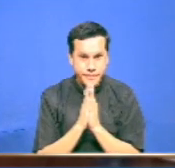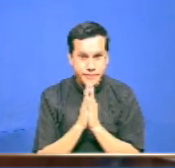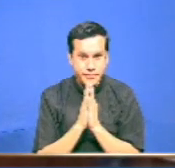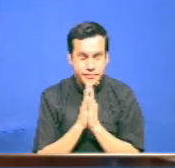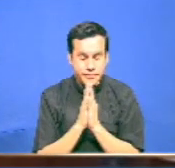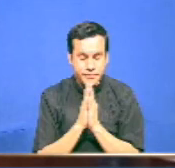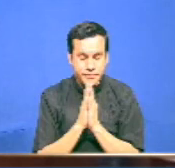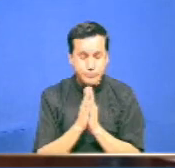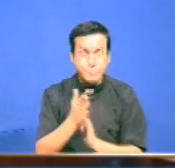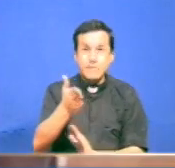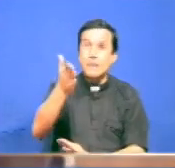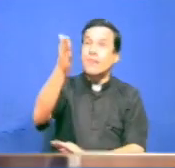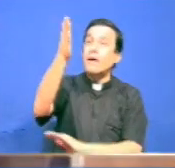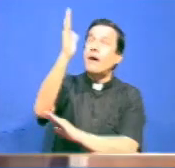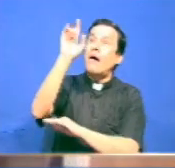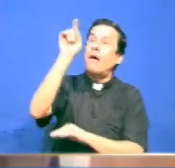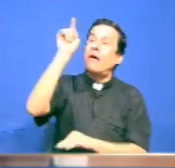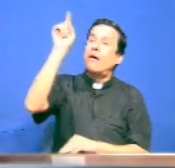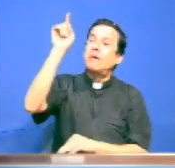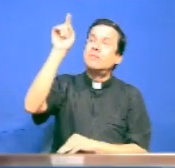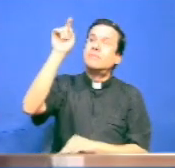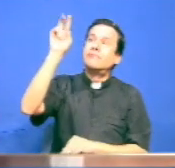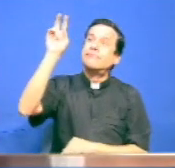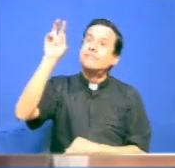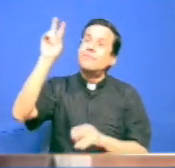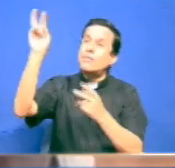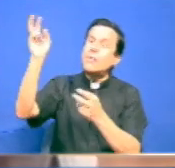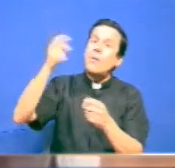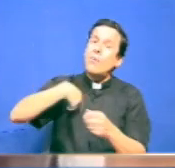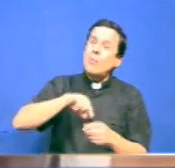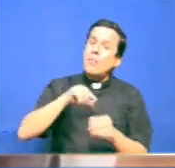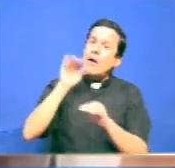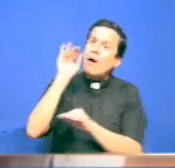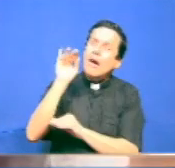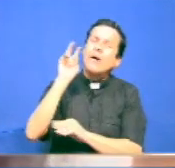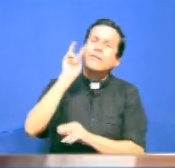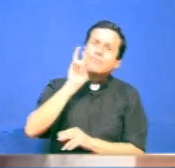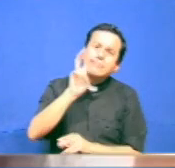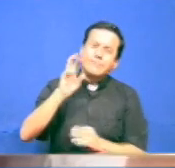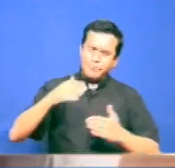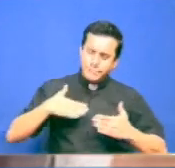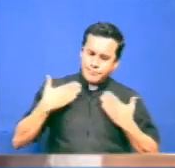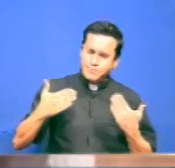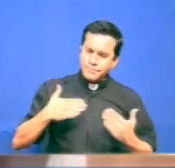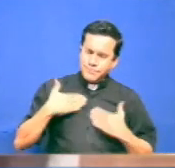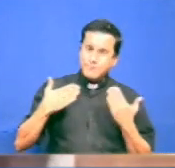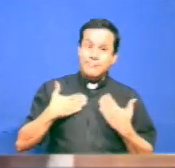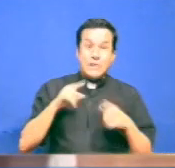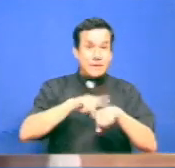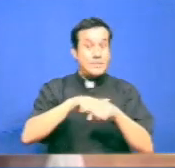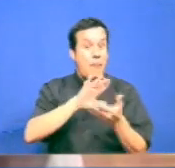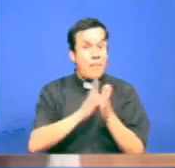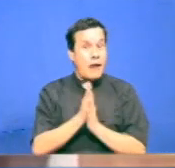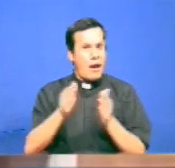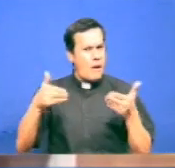E Mungu, watu wako waone furaha siku zote kwa ajili ya kutiwa nguvu mpya